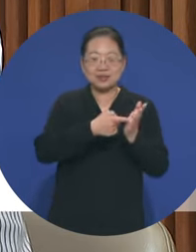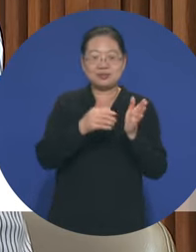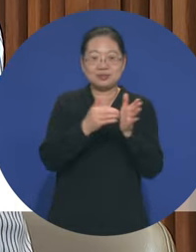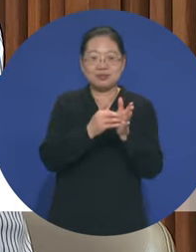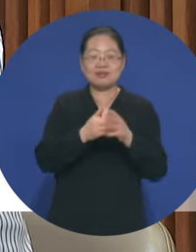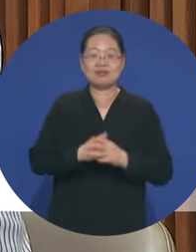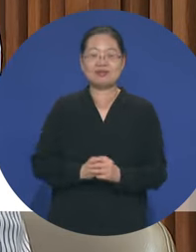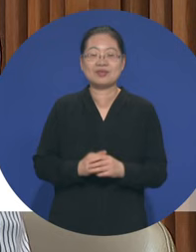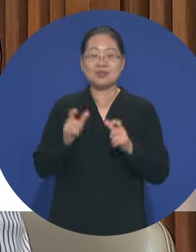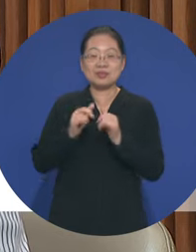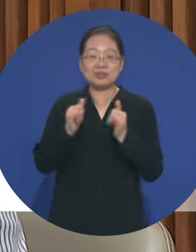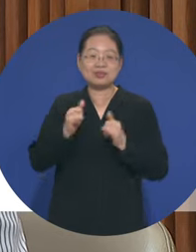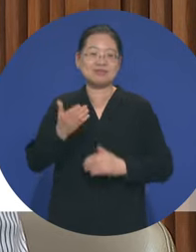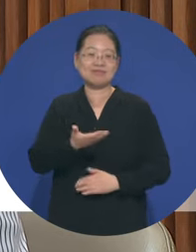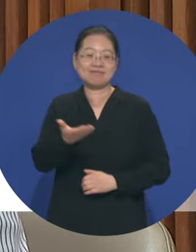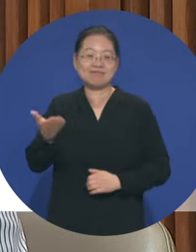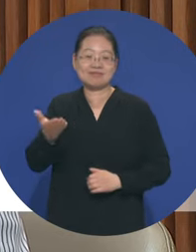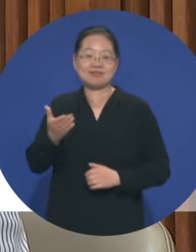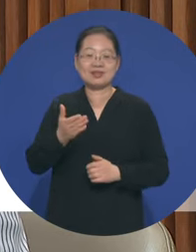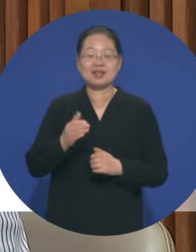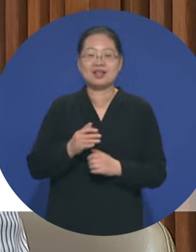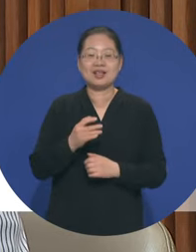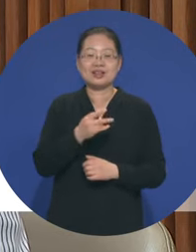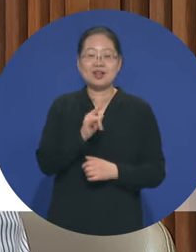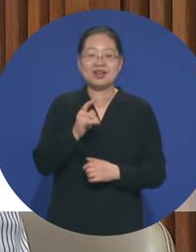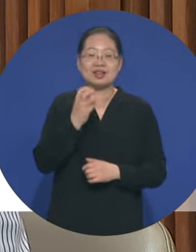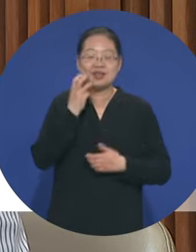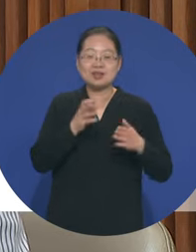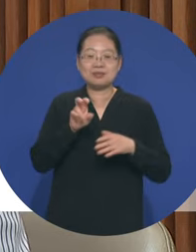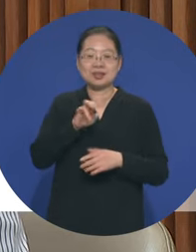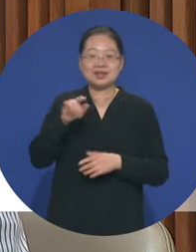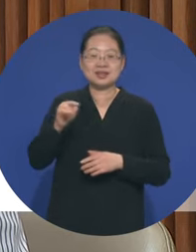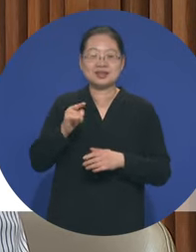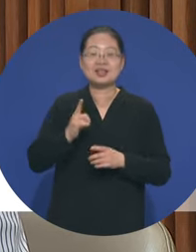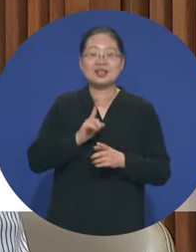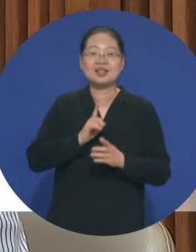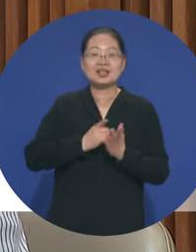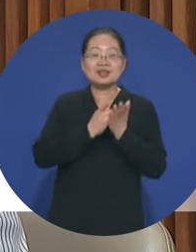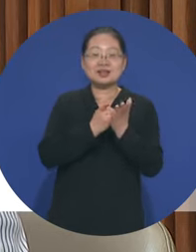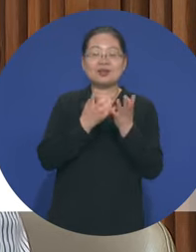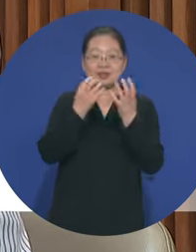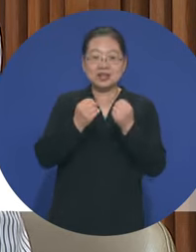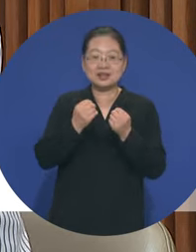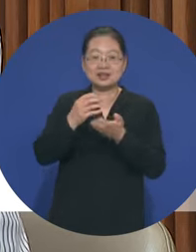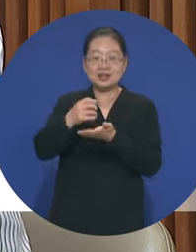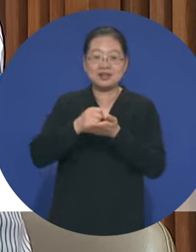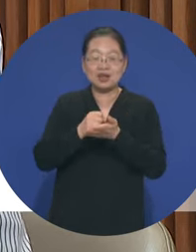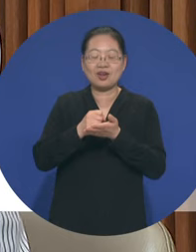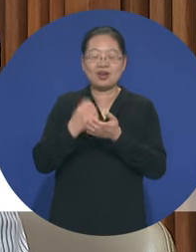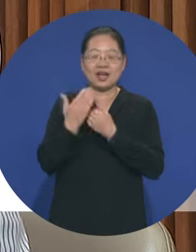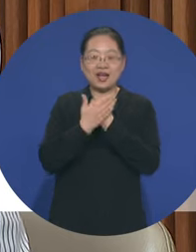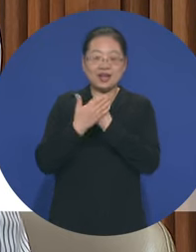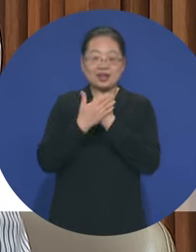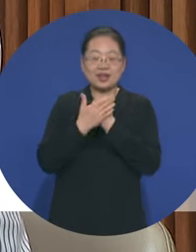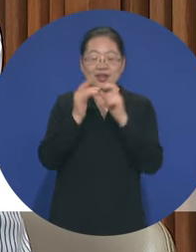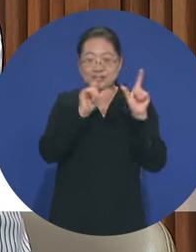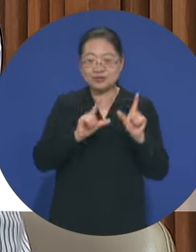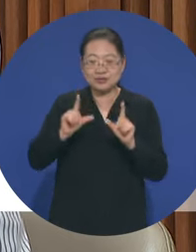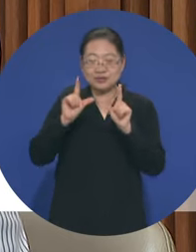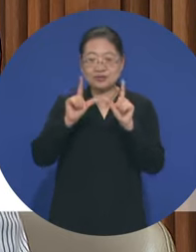받았습니다. 아무쪼록 우리 도민 여러분들 더 경기 패스 발급 많이 받으셔서 여기서 주는 많은